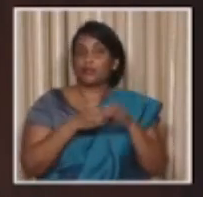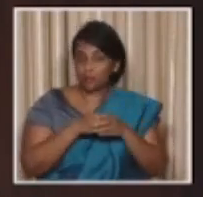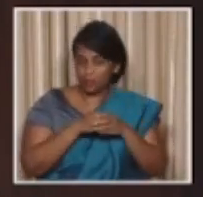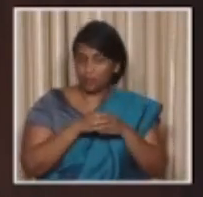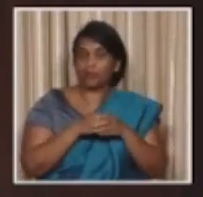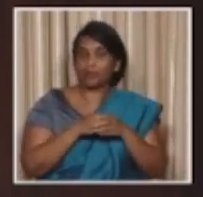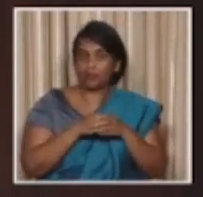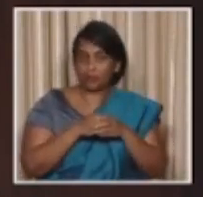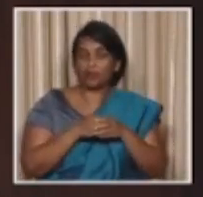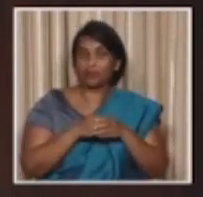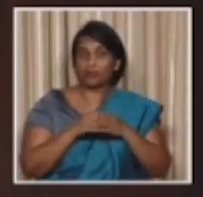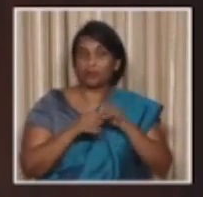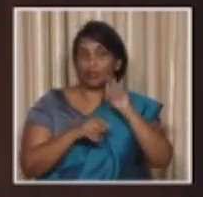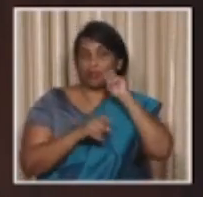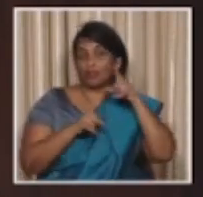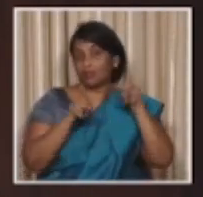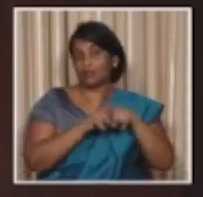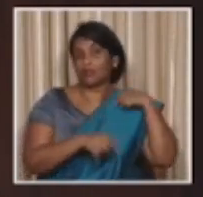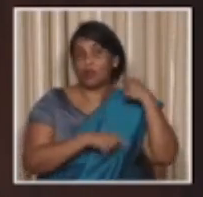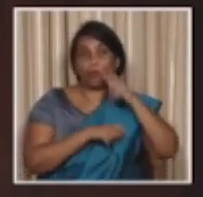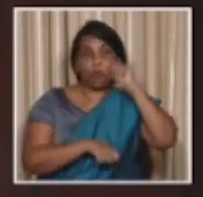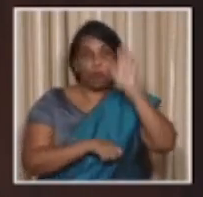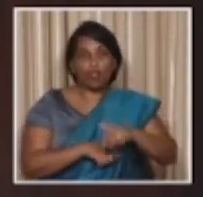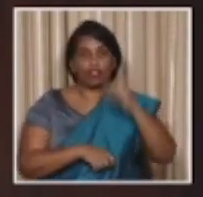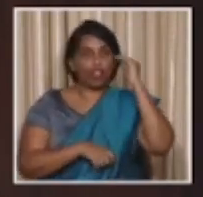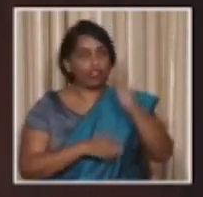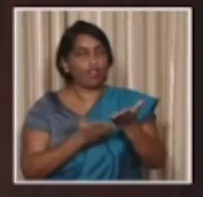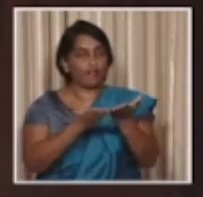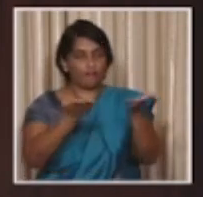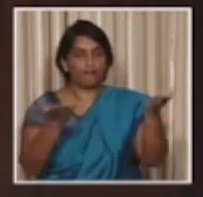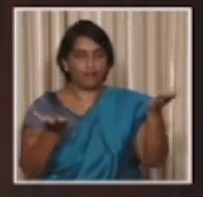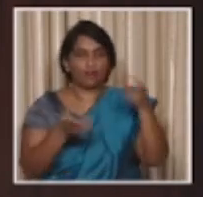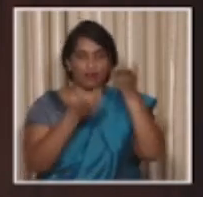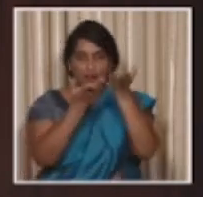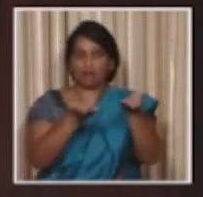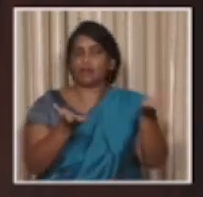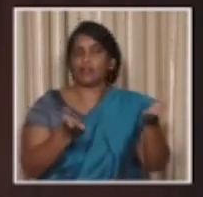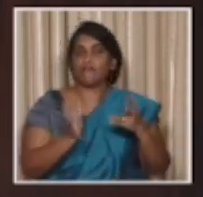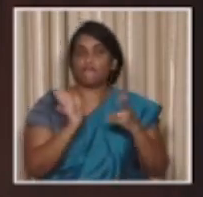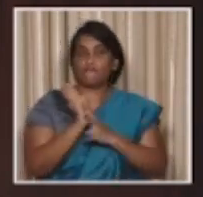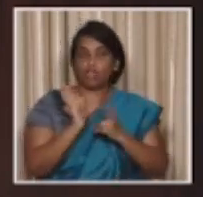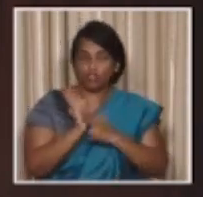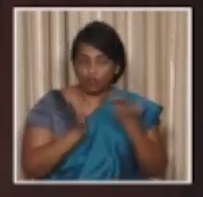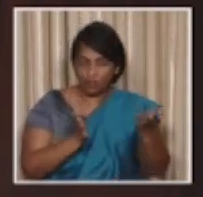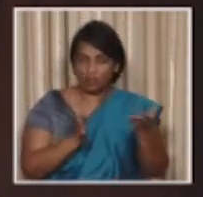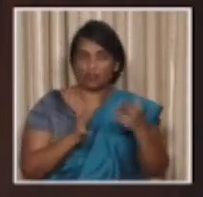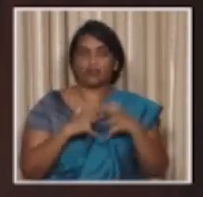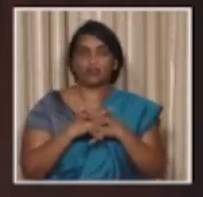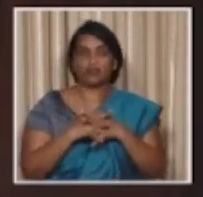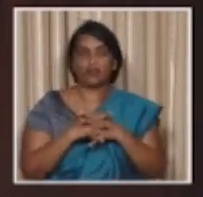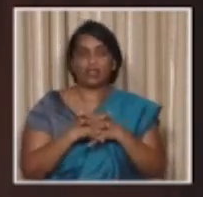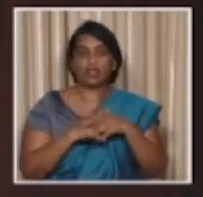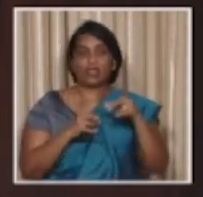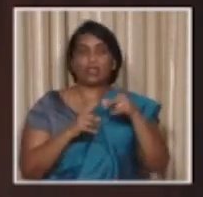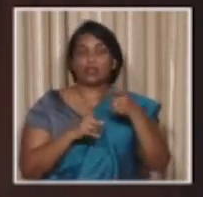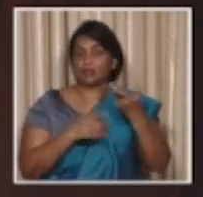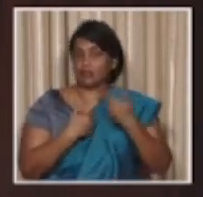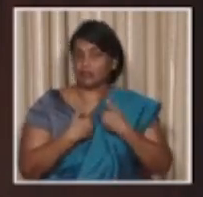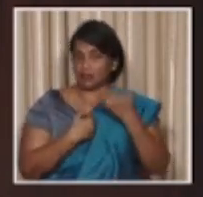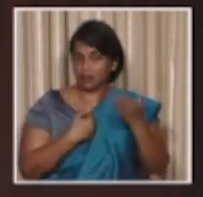පක්ෂයේ ආදි පීත්‍රවරුන්ගේ පුතාල දුවලා ඉන්නවා මෙතන මේ ඉන්න අපේ විදුර වික්‍රමනායක මැතිතුමා මෙතන ඉන්න